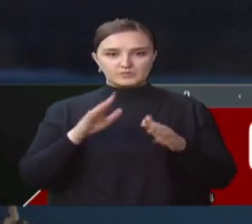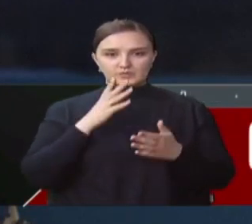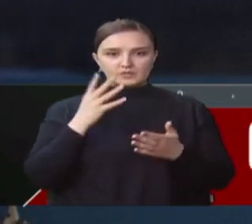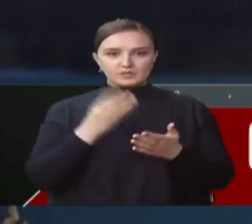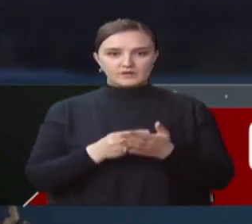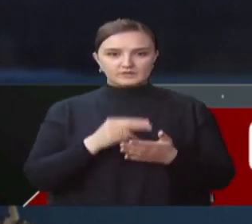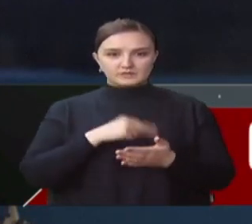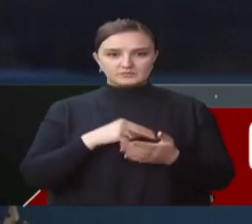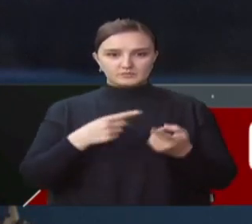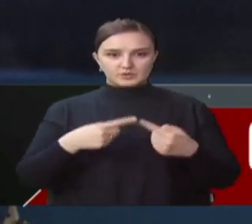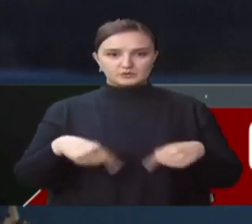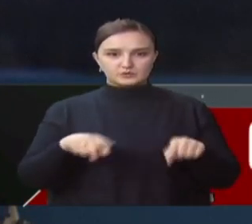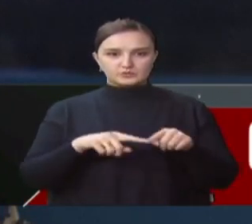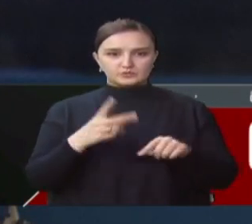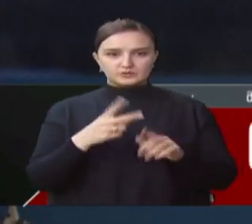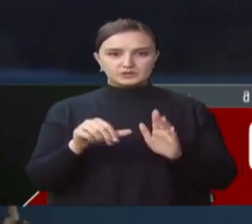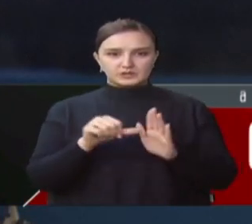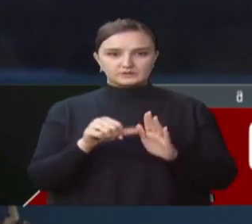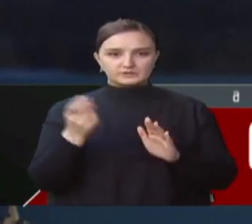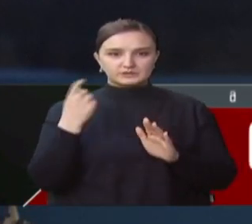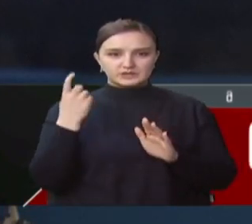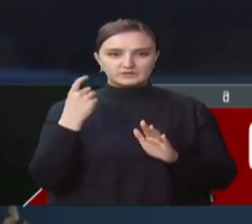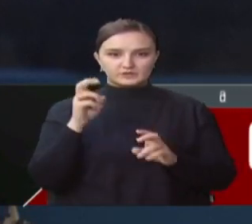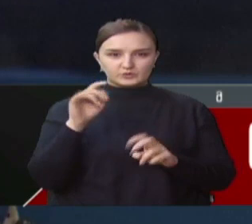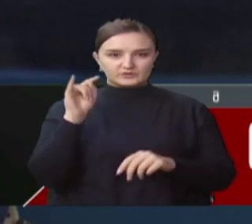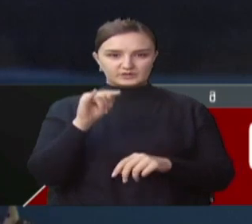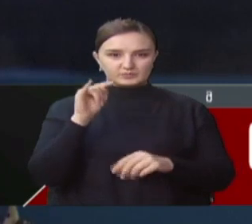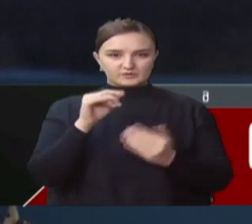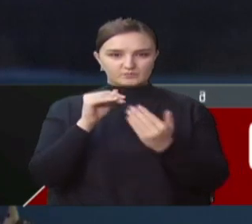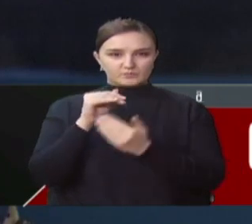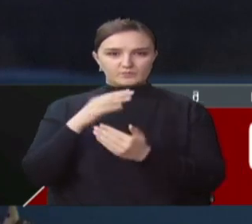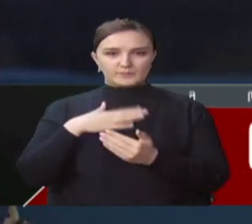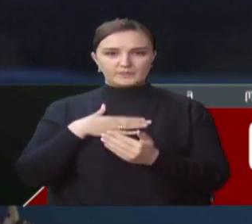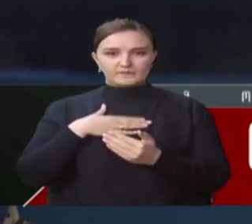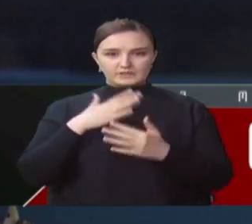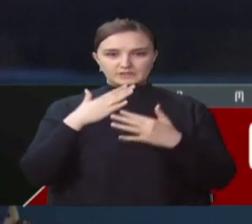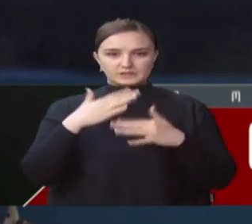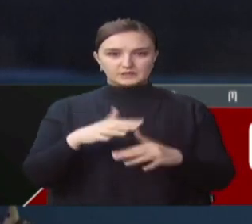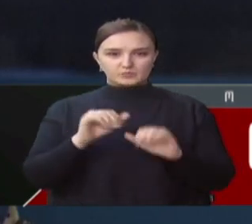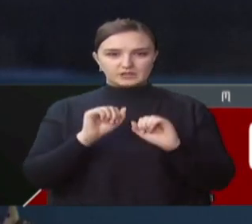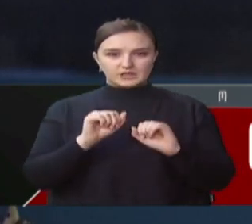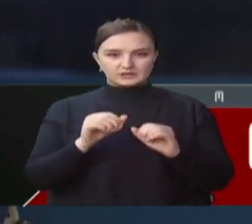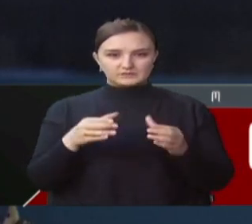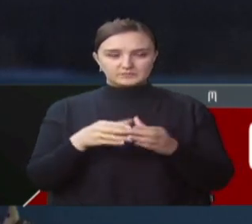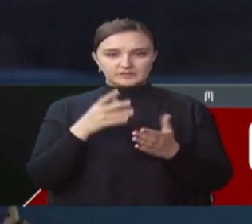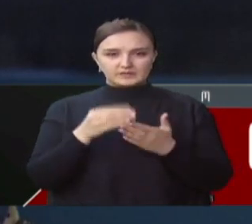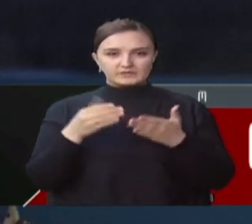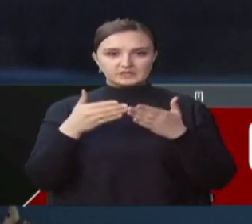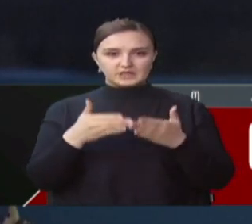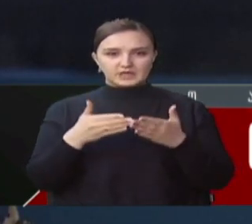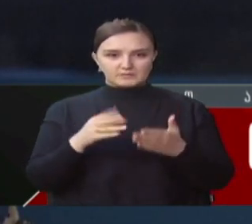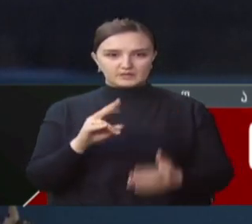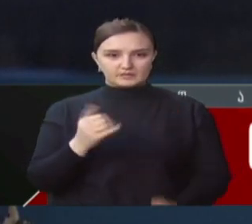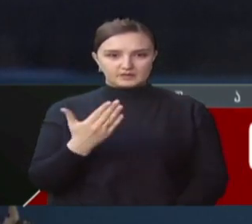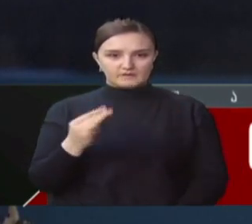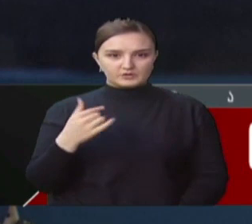1000-ობით პერსონალით, ასევე 26 სატვირთო თვითმფრინავით და ჩვენი სანაპირო დაცვის სარდლობა თავისი გემებით და ნავებით.